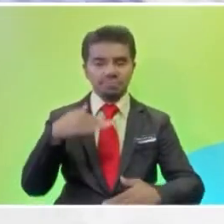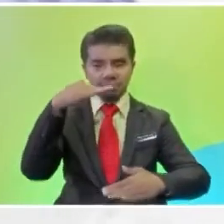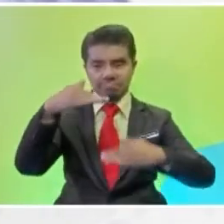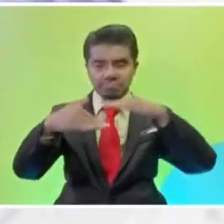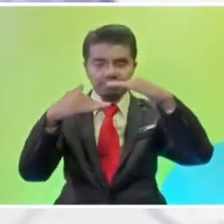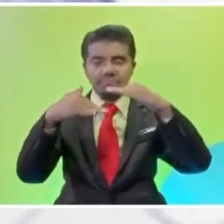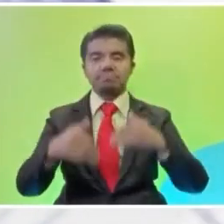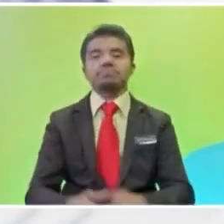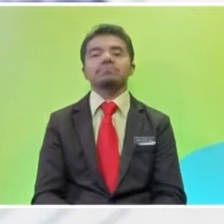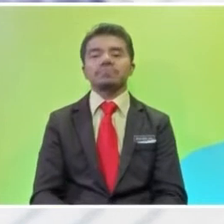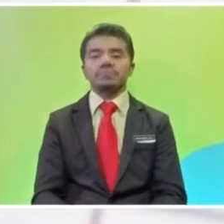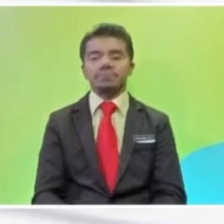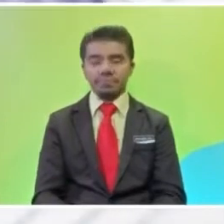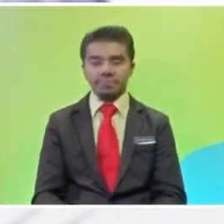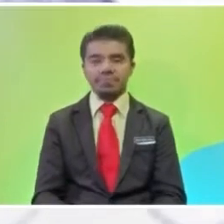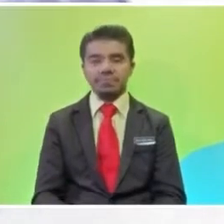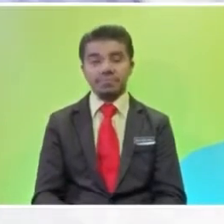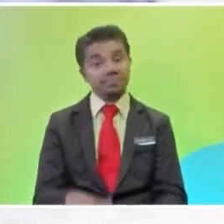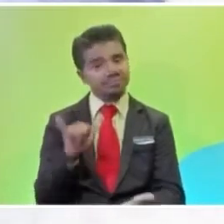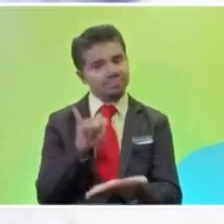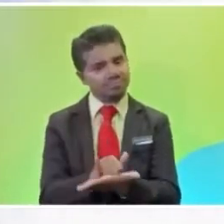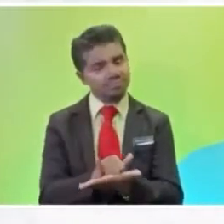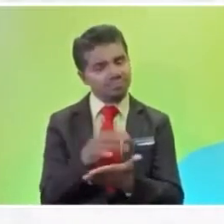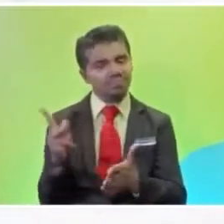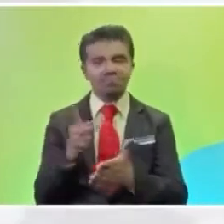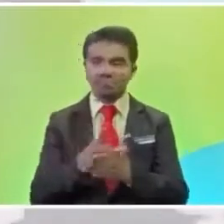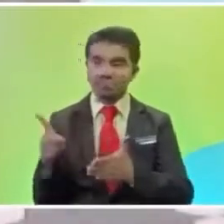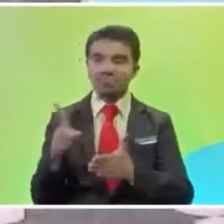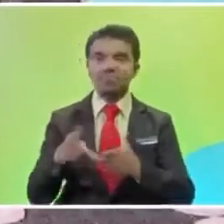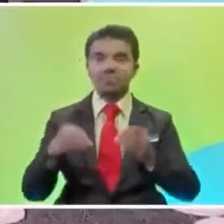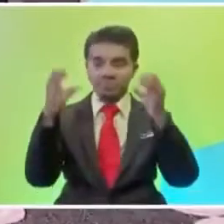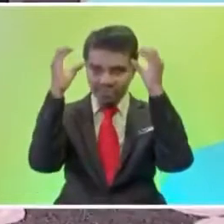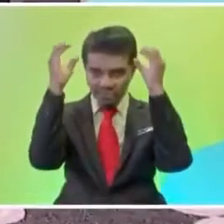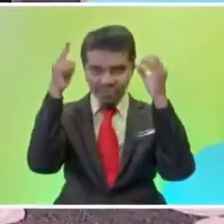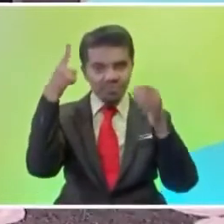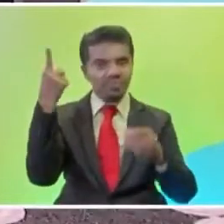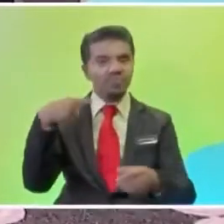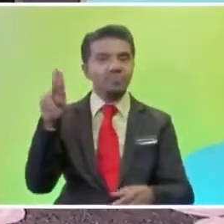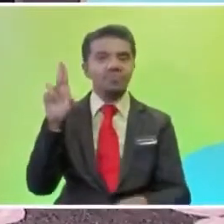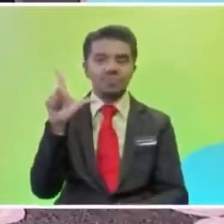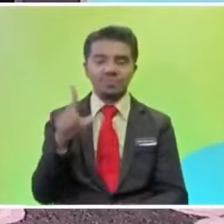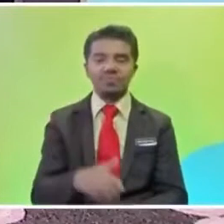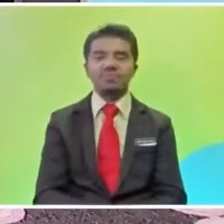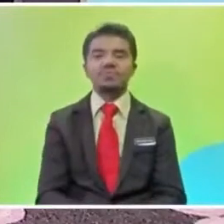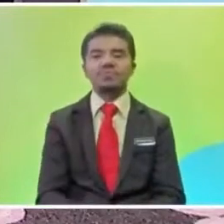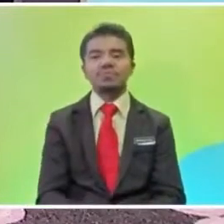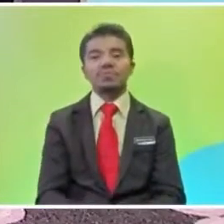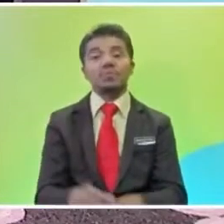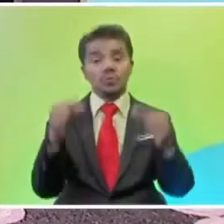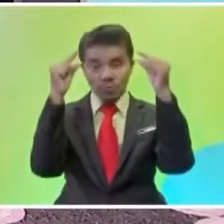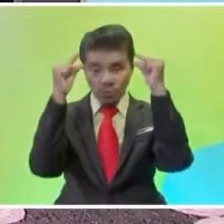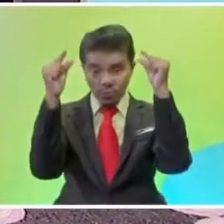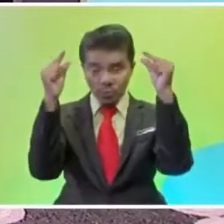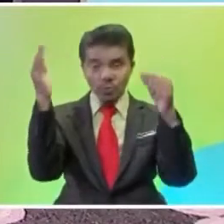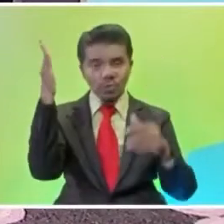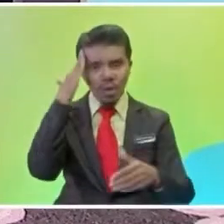tersebut sebenarnya Ivan ah baik itulah dia perkongsiannya pada Gus Azmi hari ini sebenarnya untuk guru-guru tahu cara menyelesaikan